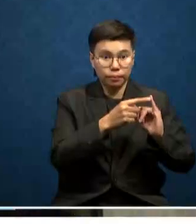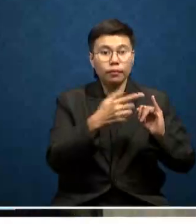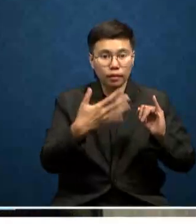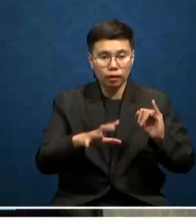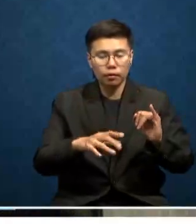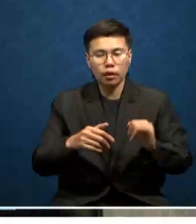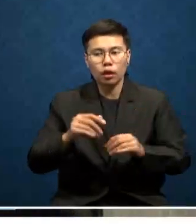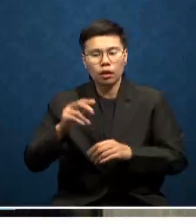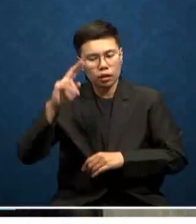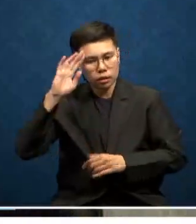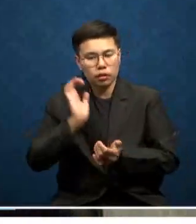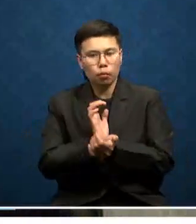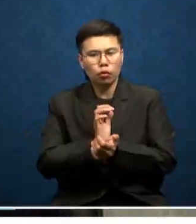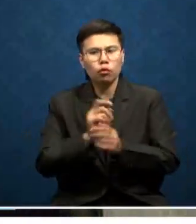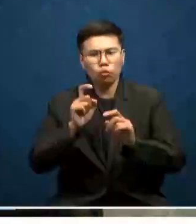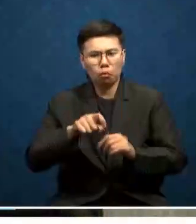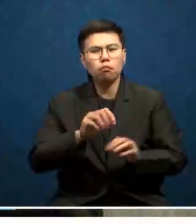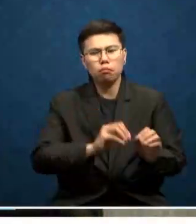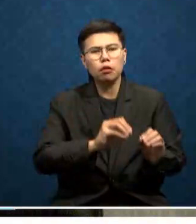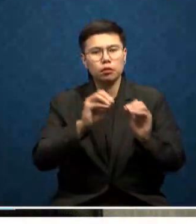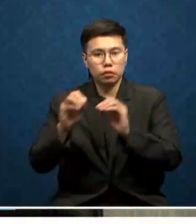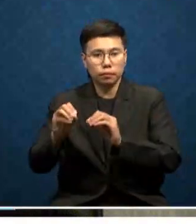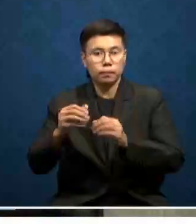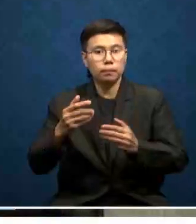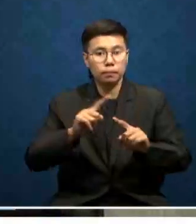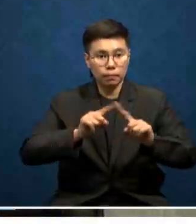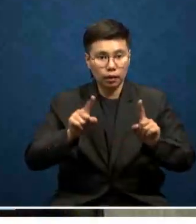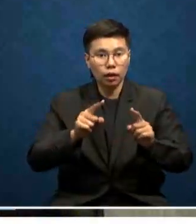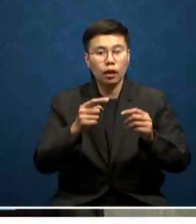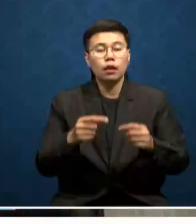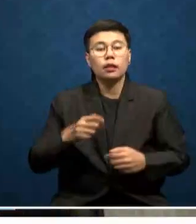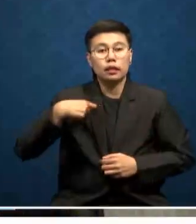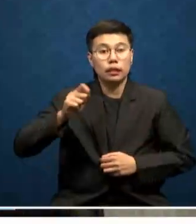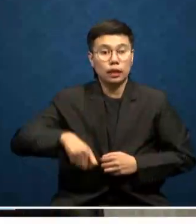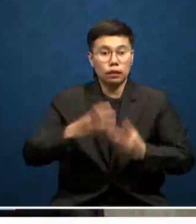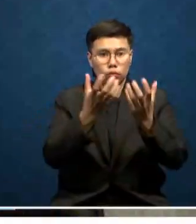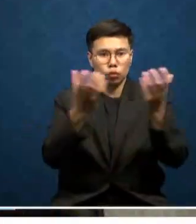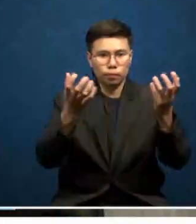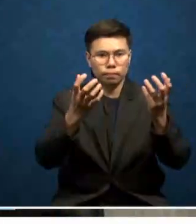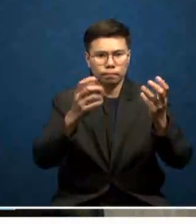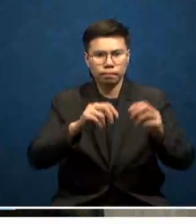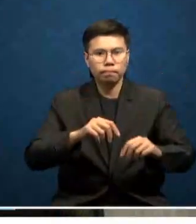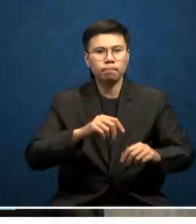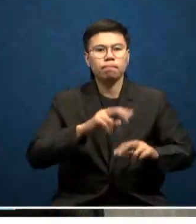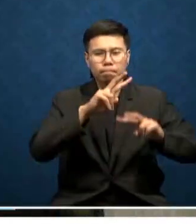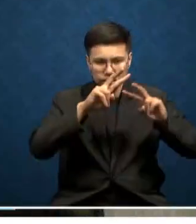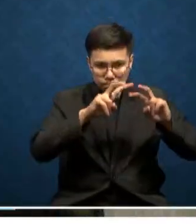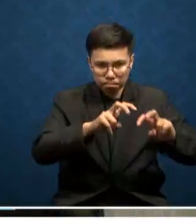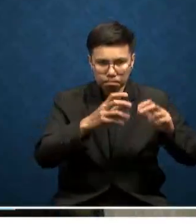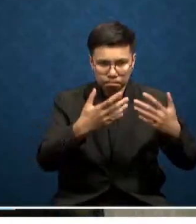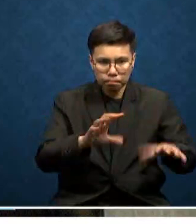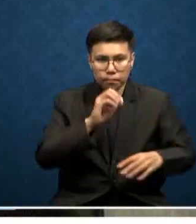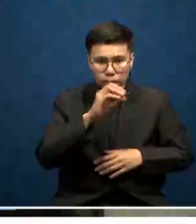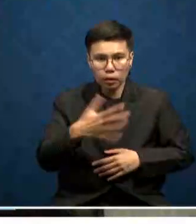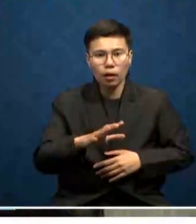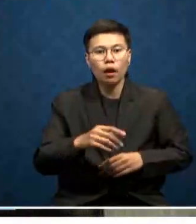ให้ต้องเลื่อนออกไปแต่สุดท้ายศาลรัฐธรรมนูญก็วินิจฉัยออกมานะครับว่าตรงนั้นไม่สามารถที่จะขยายออกไป